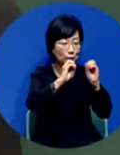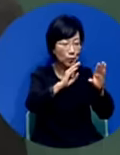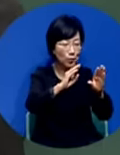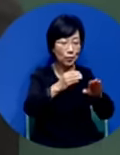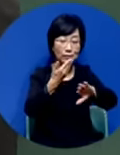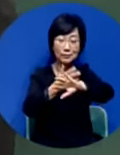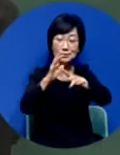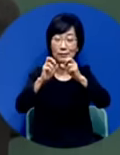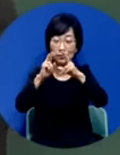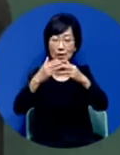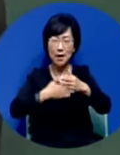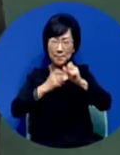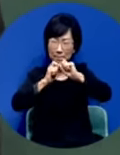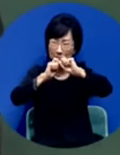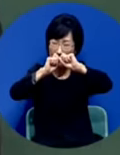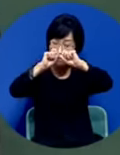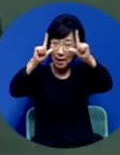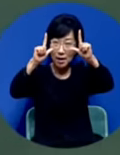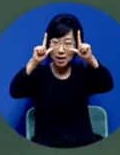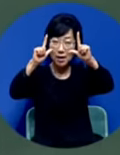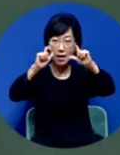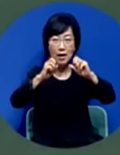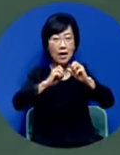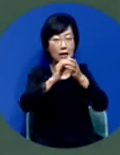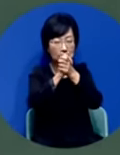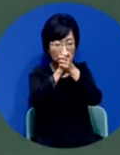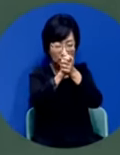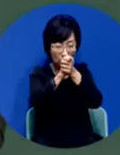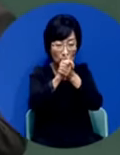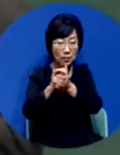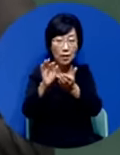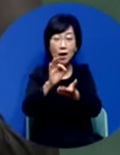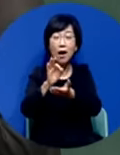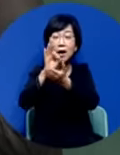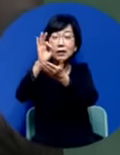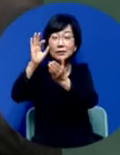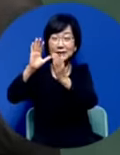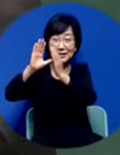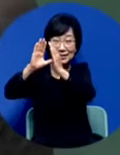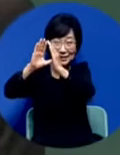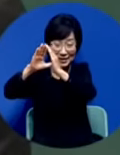헌금하고 여러분 헌신하는 시간에 어떤 일이 벌어집니까?